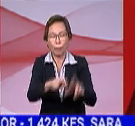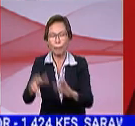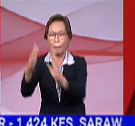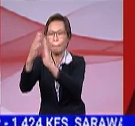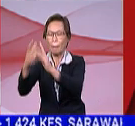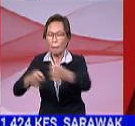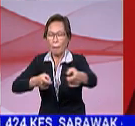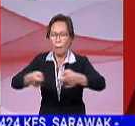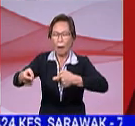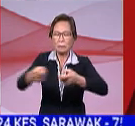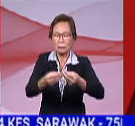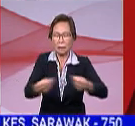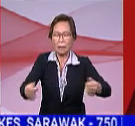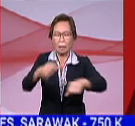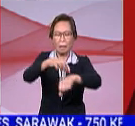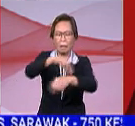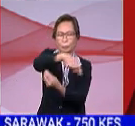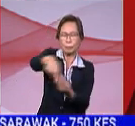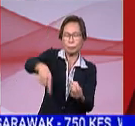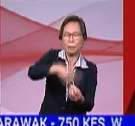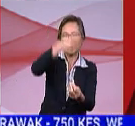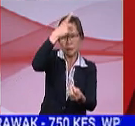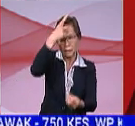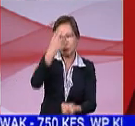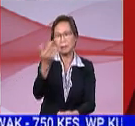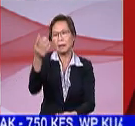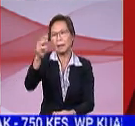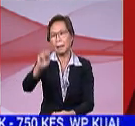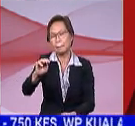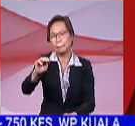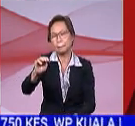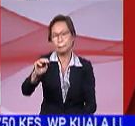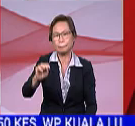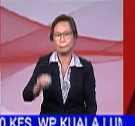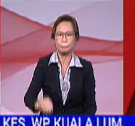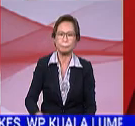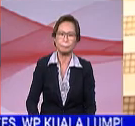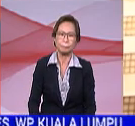Bandar, Pentadbiran Tanah dan Alam Sekitar, Datuk Lin Talif Saleh.